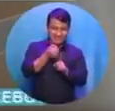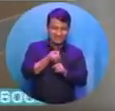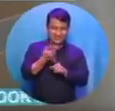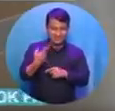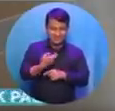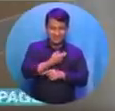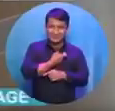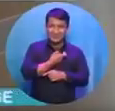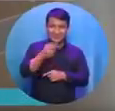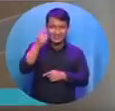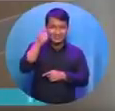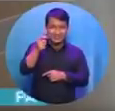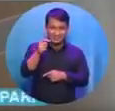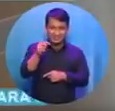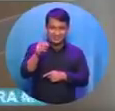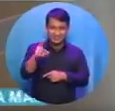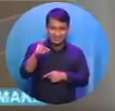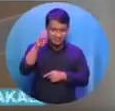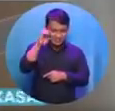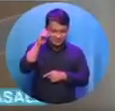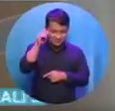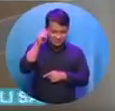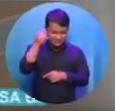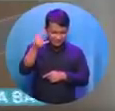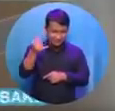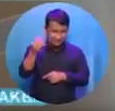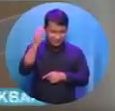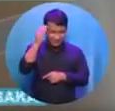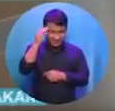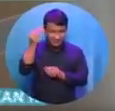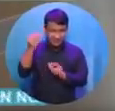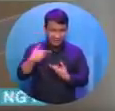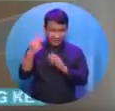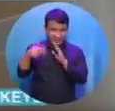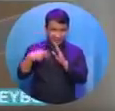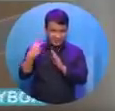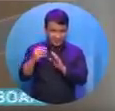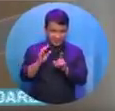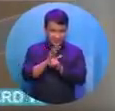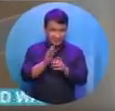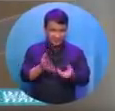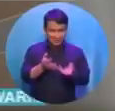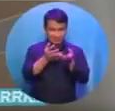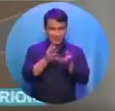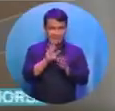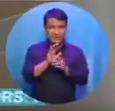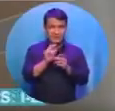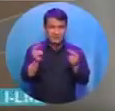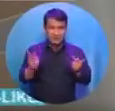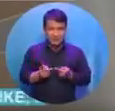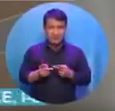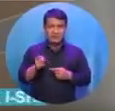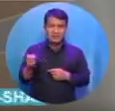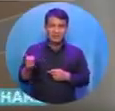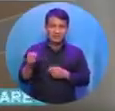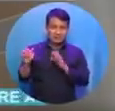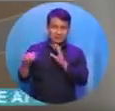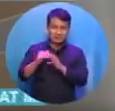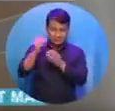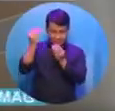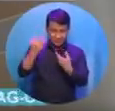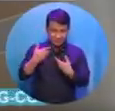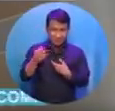tanod sa isang nagangalang Elton John de la Cruz? May video po ito, nag-viral po ito dyan sa inyong lugar. Nakarating na ho ito sa